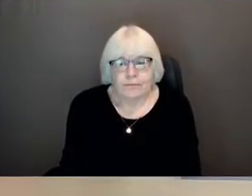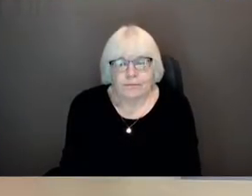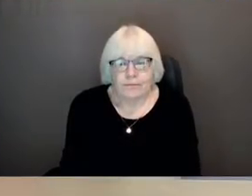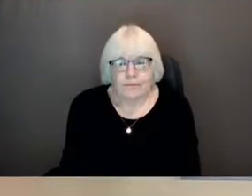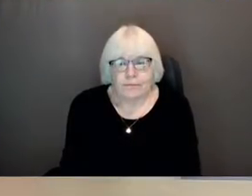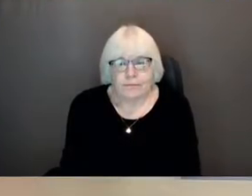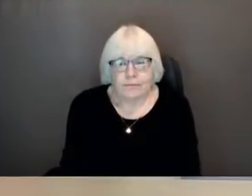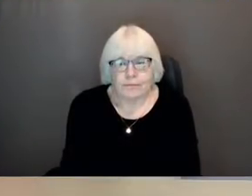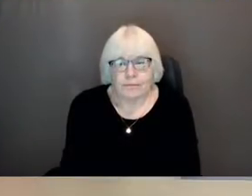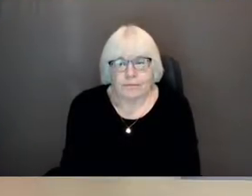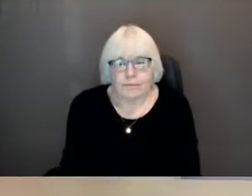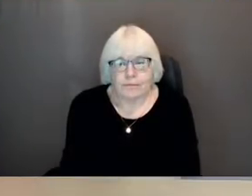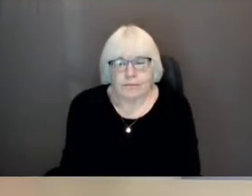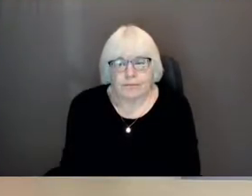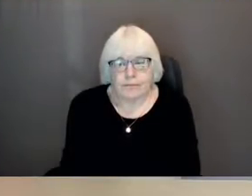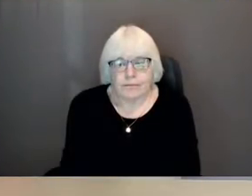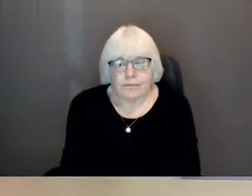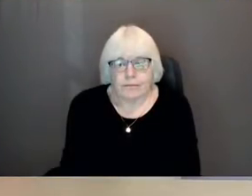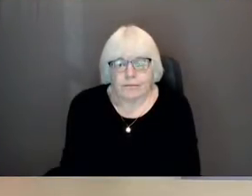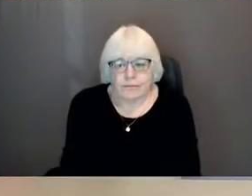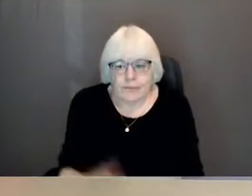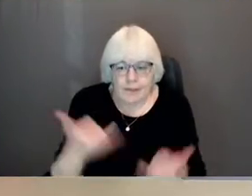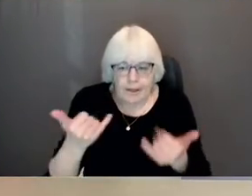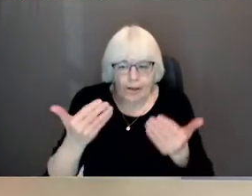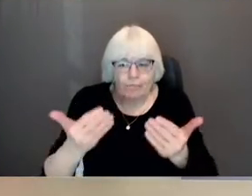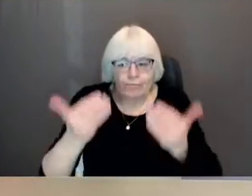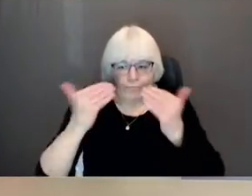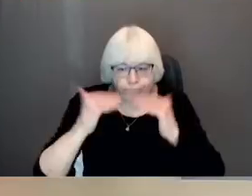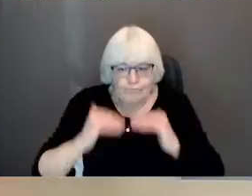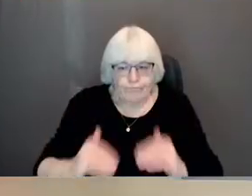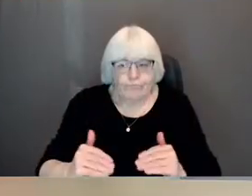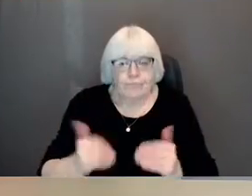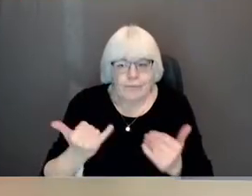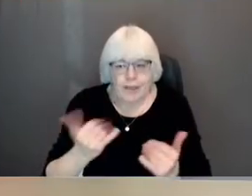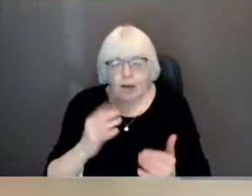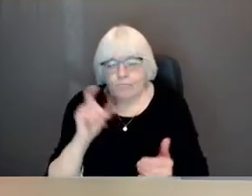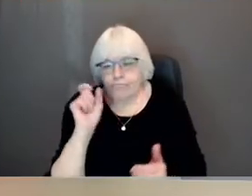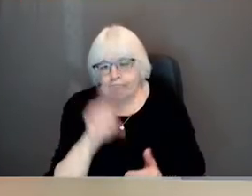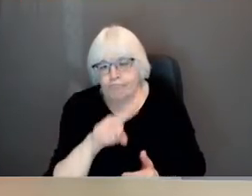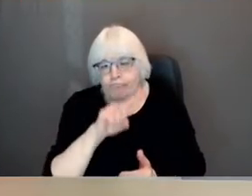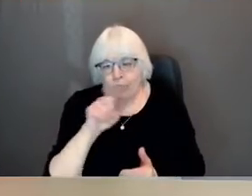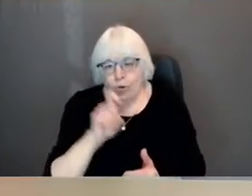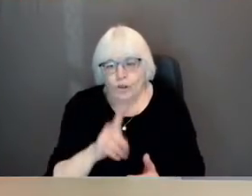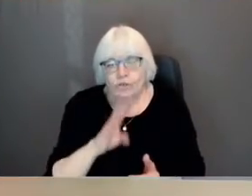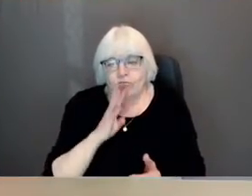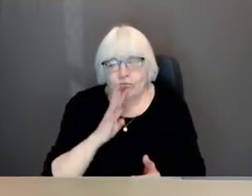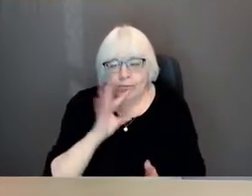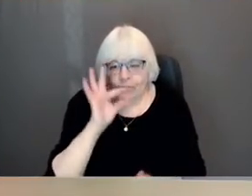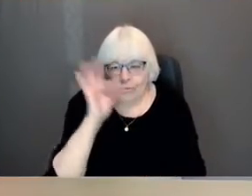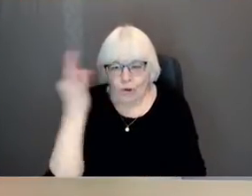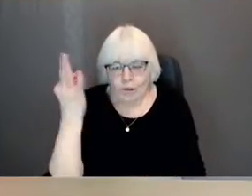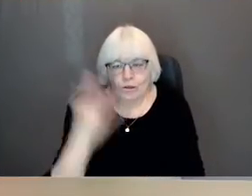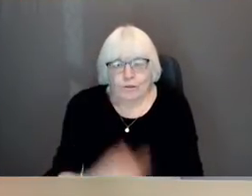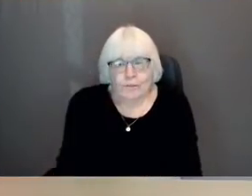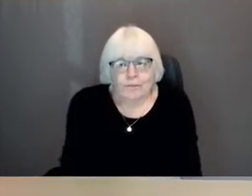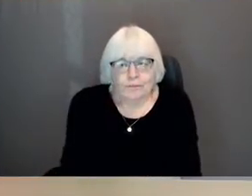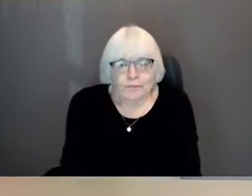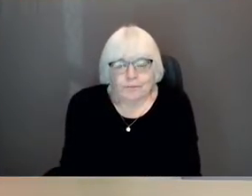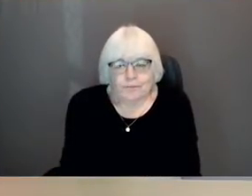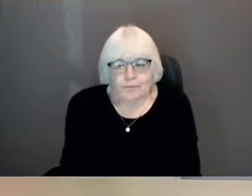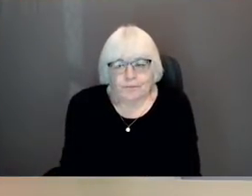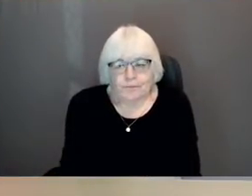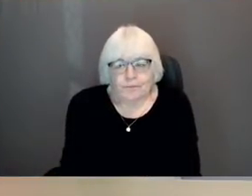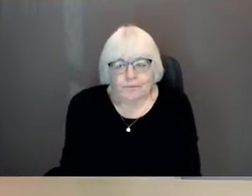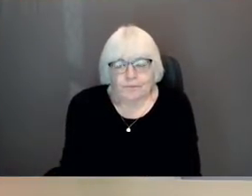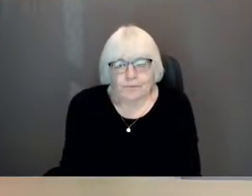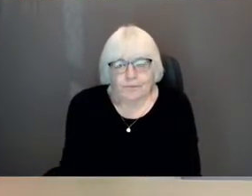Et est-ce que, on le sait, est-ce qu'on ne met pas plus de gens qui sont à risque, qui pourraient être exposés avec,